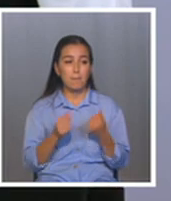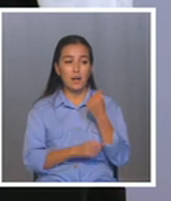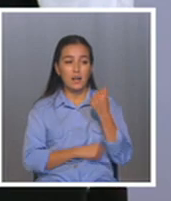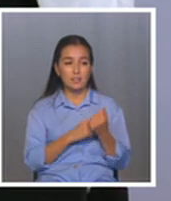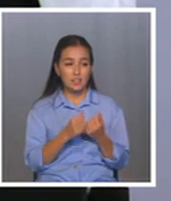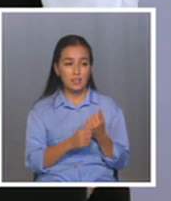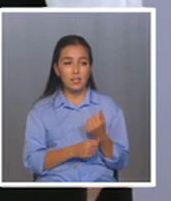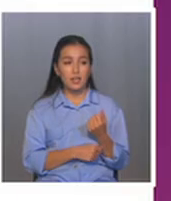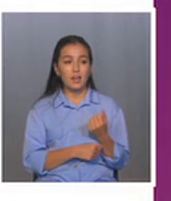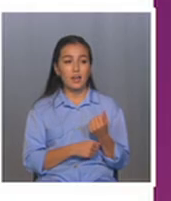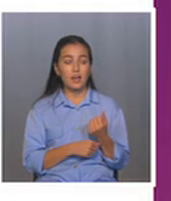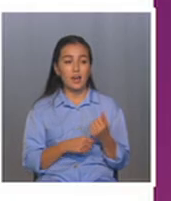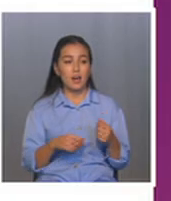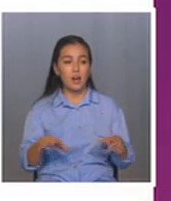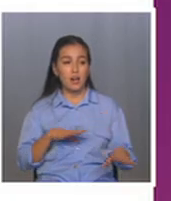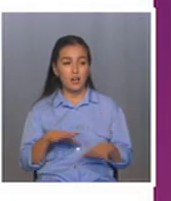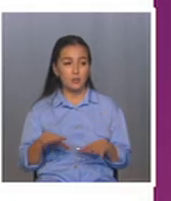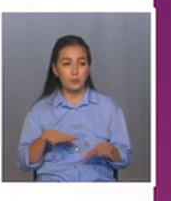араб арғымақтары,